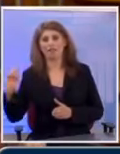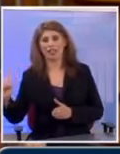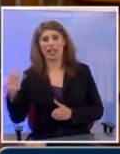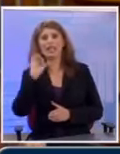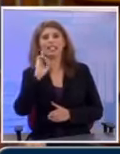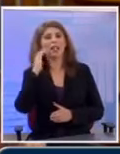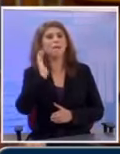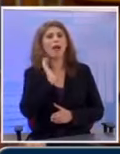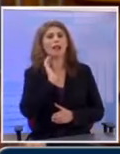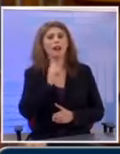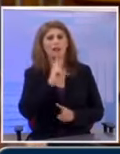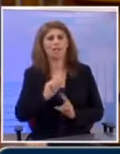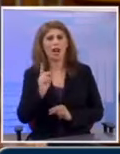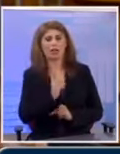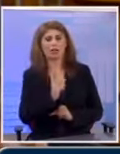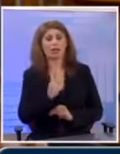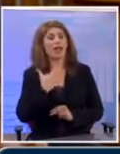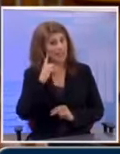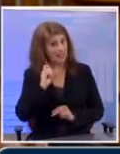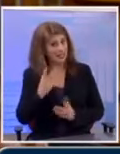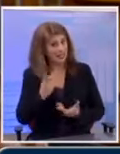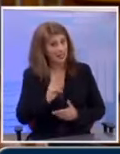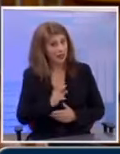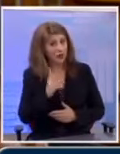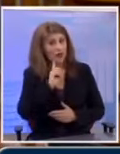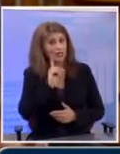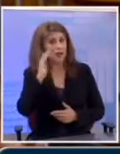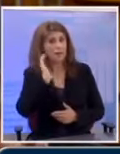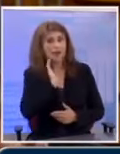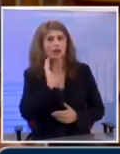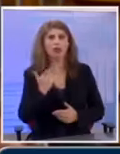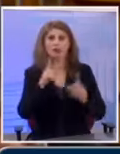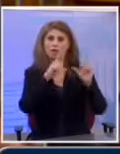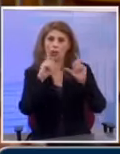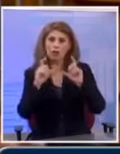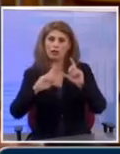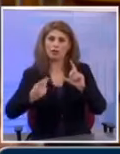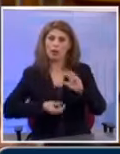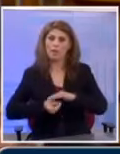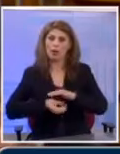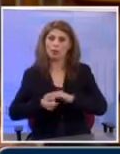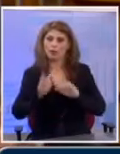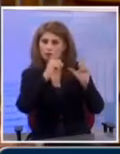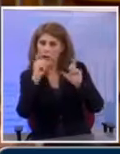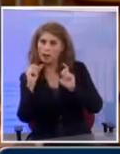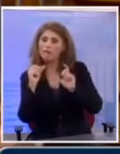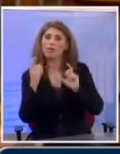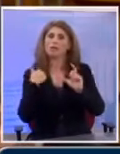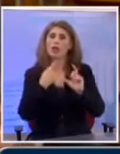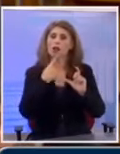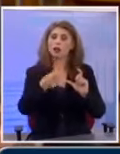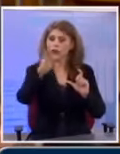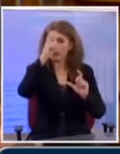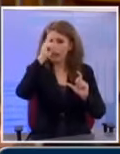κυρία Μέρκελ. Ξέρετε τι την κατηγορούν? Ότι φωτογραφιζόμενοι δίπλα στους πρόσφυγες και λέγοντας ότι η